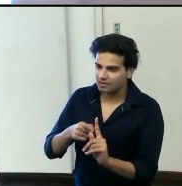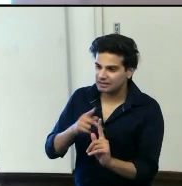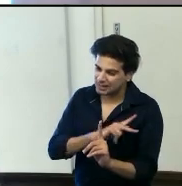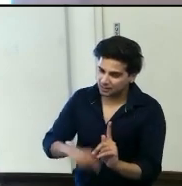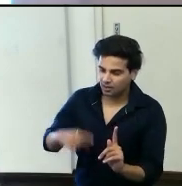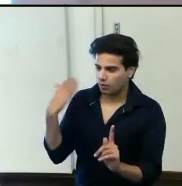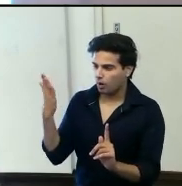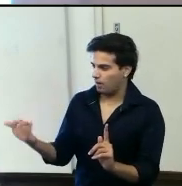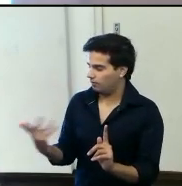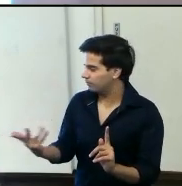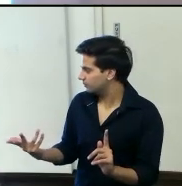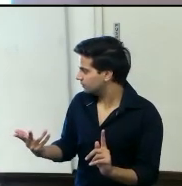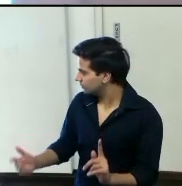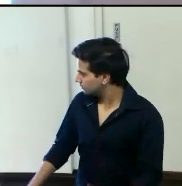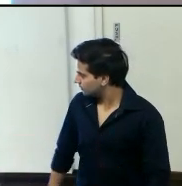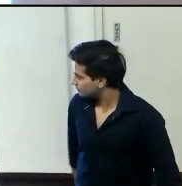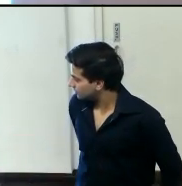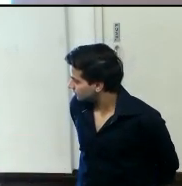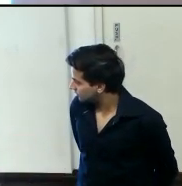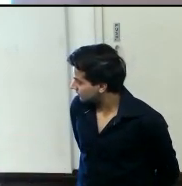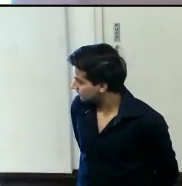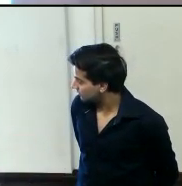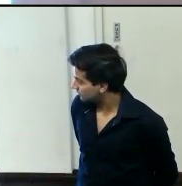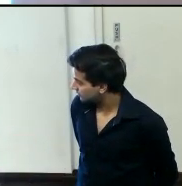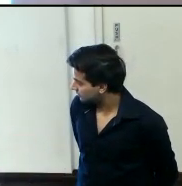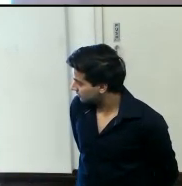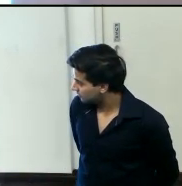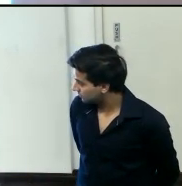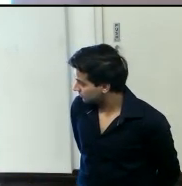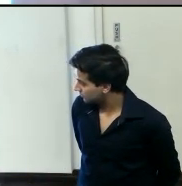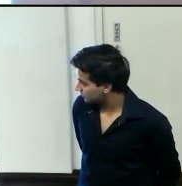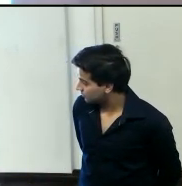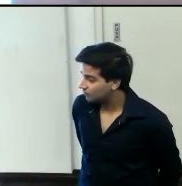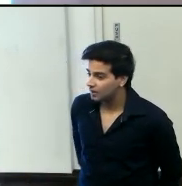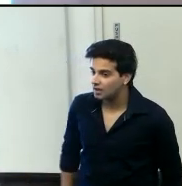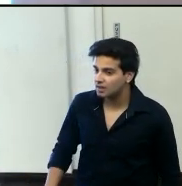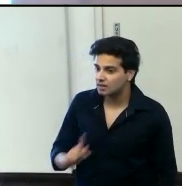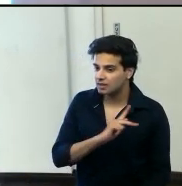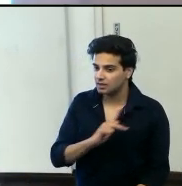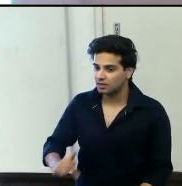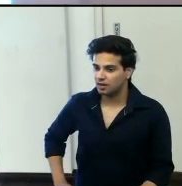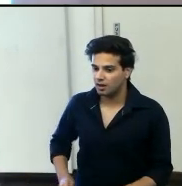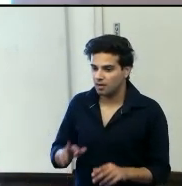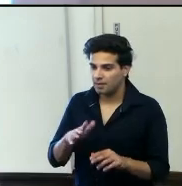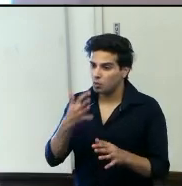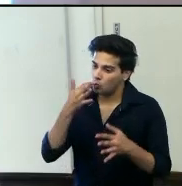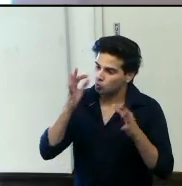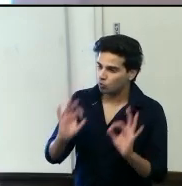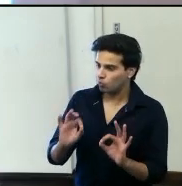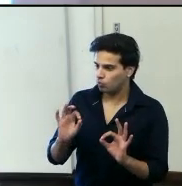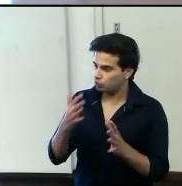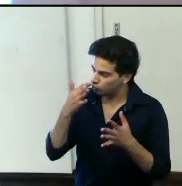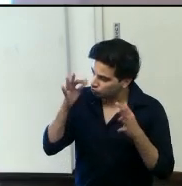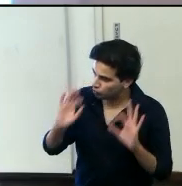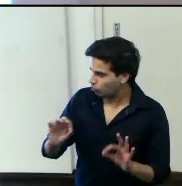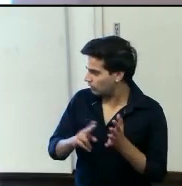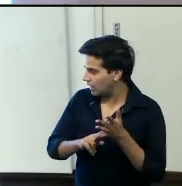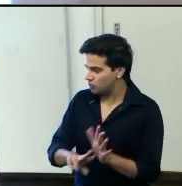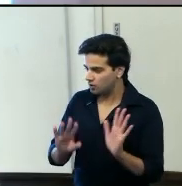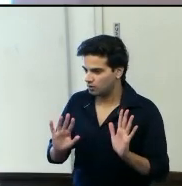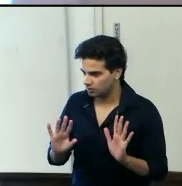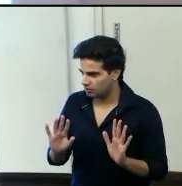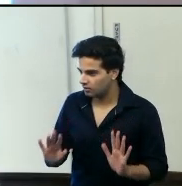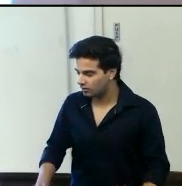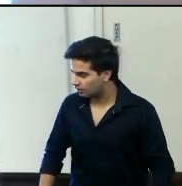ಯಾಕೆ? ಫಾರ್ಮ್ ಆಗಿ ಕನ್ನಡ ಯಾಕೆಂದ್ರೆ ಅದಕ್ಕೊಂಥರ ಬಹಳ ಆರ್ಗ್ಯಾನಿಕ್ ಕ್ವಾಲಿಟಿ ಇದೆ. ಮತ್ತೆ ಒಂದನ್ನೊಂದು ಸೇರಿಸ್ಕೊಂಡು ಹೋದ್ರೆ ಅದು ಬಳ್ಳಿ ಆಗುತ್ತೆ, ಬೇರೆ